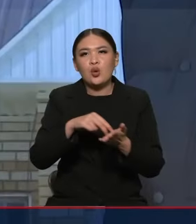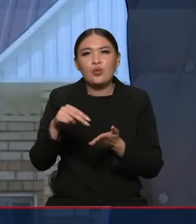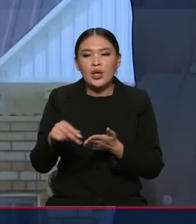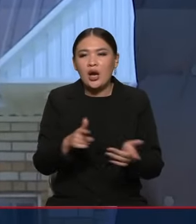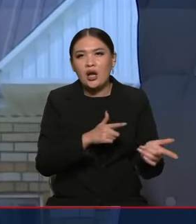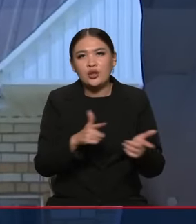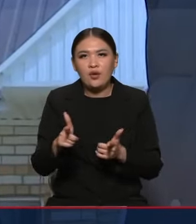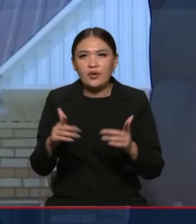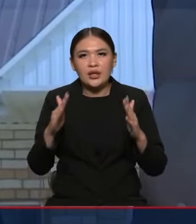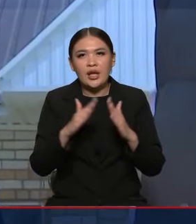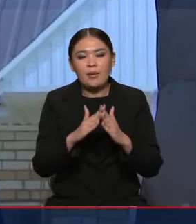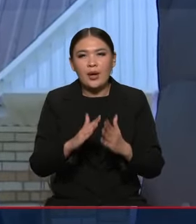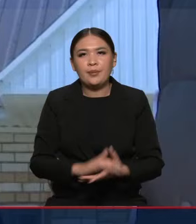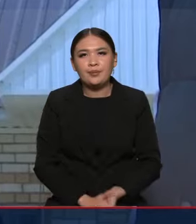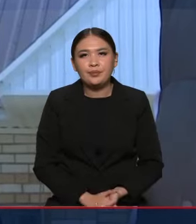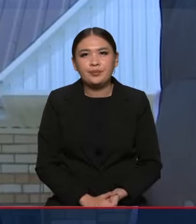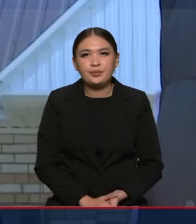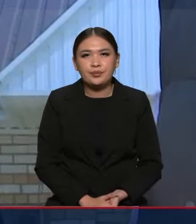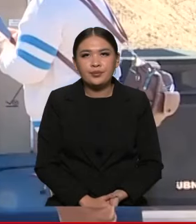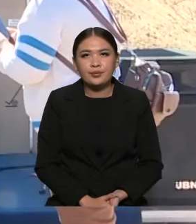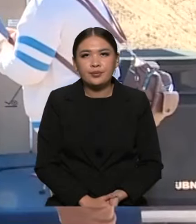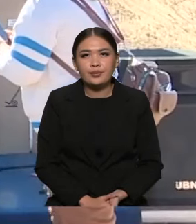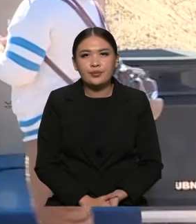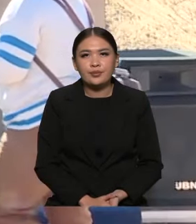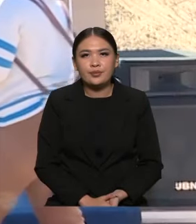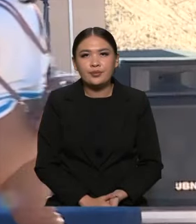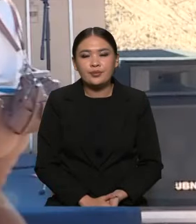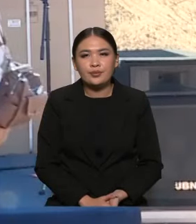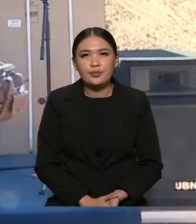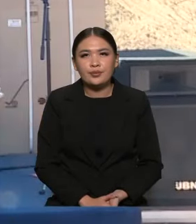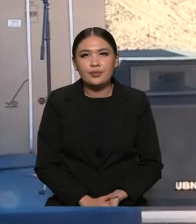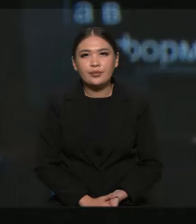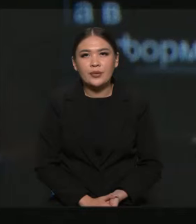дома. Эльмира Ержанова, Азамат Кубегенов, Жебек Жылы, Актюбинская область.